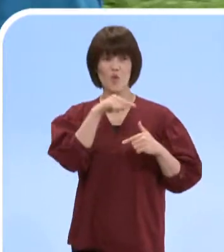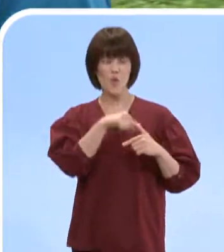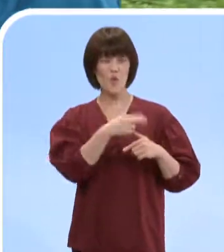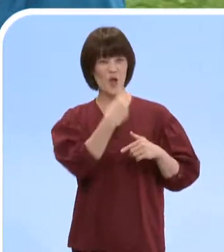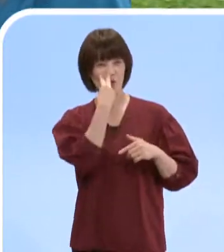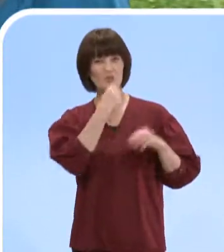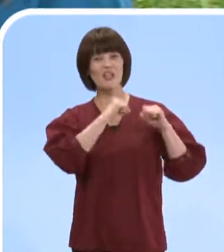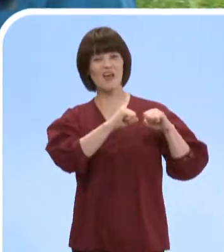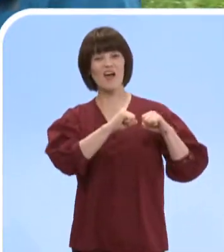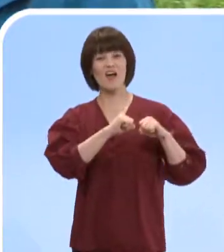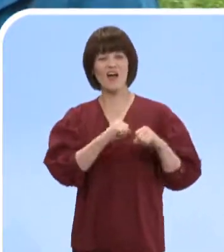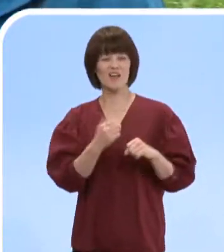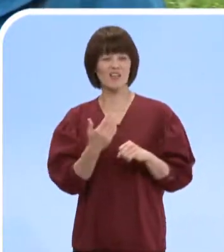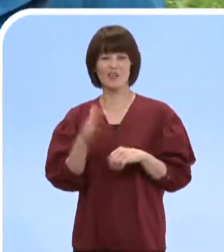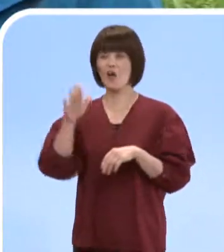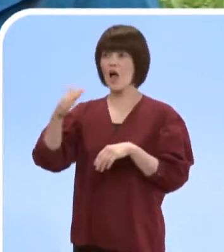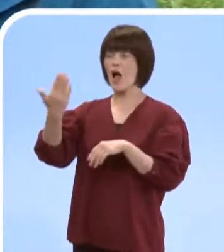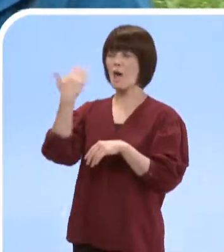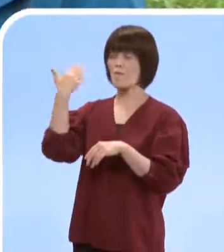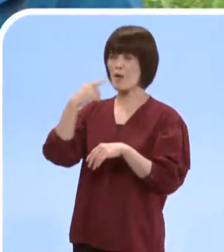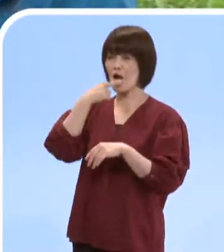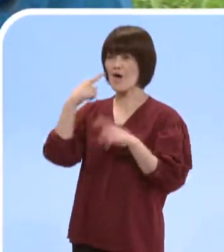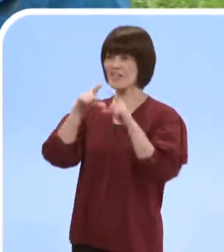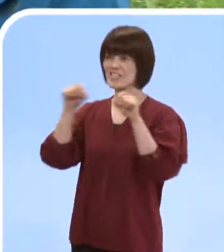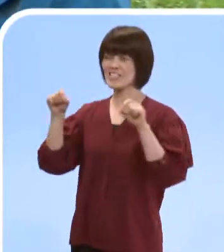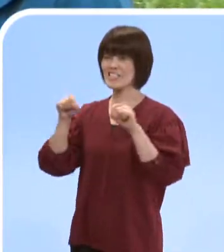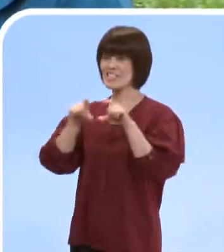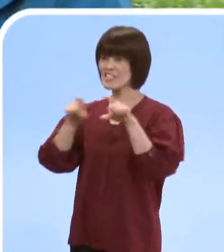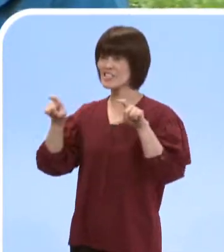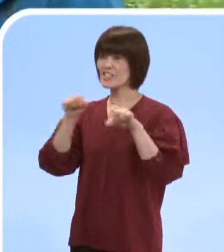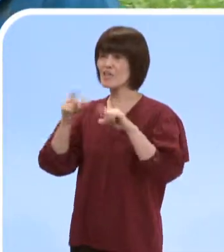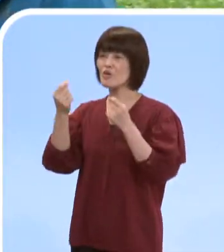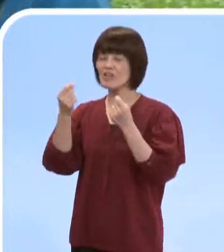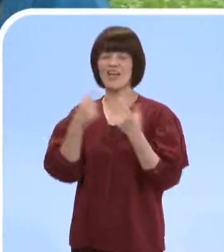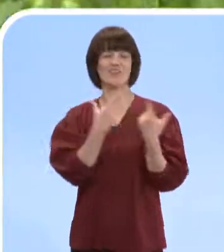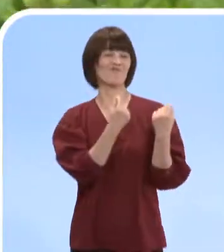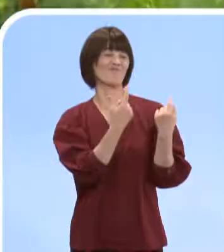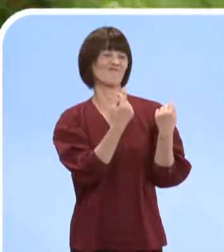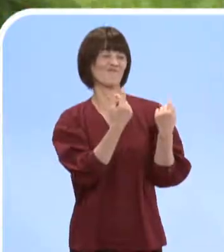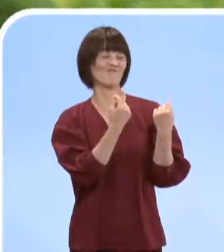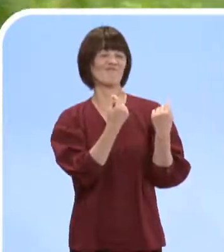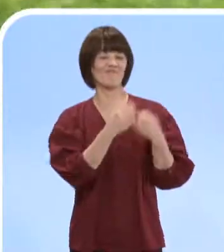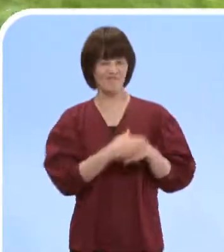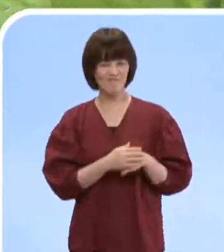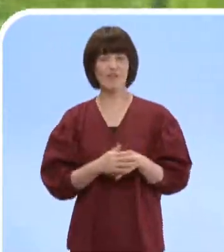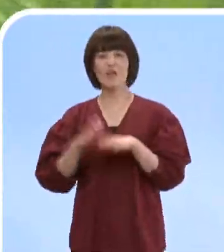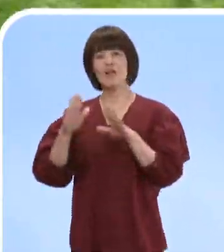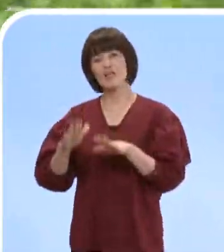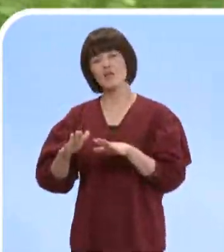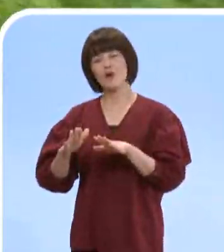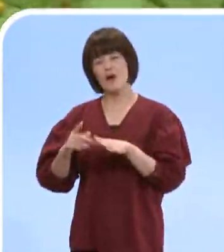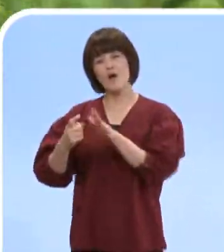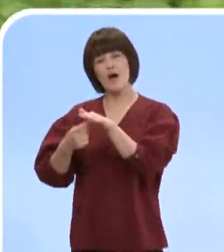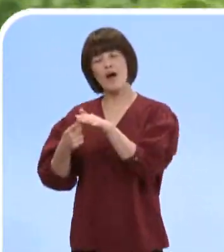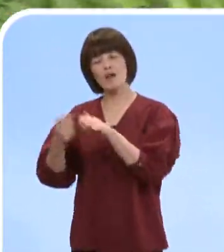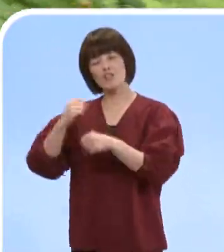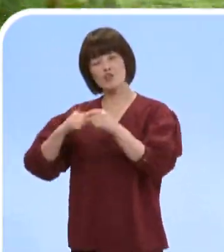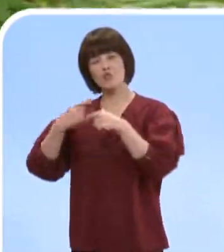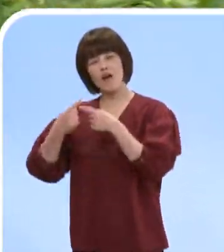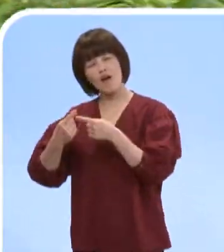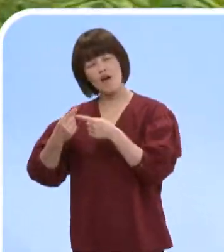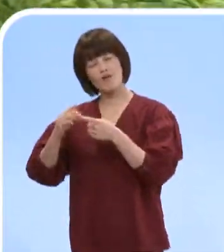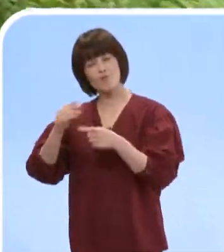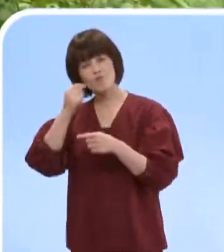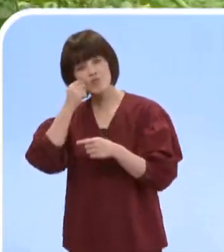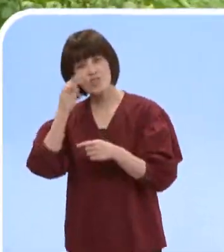やってるんです。何かはその時の収穫、前人参やったな。自由に入れる畑はなかったりするけど、はあ、まあ、私らはそ